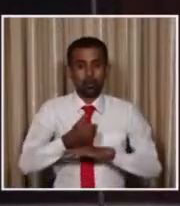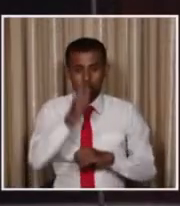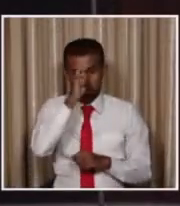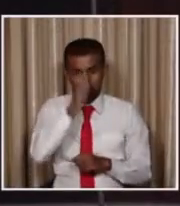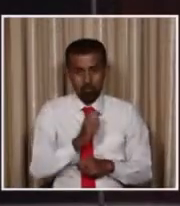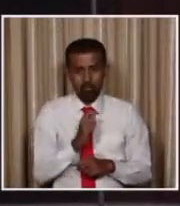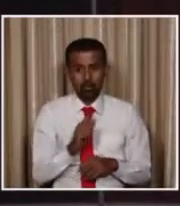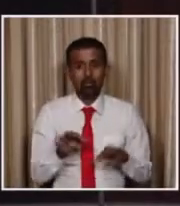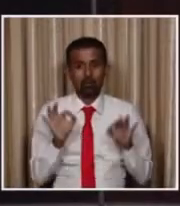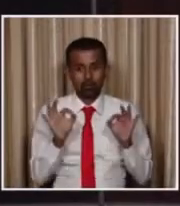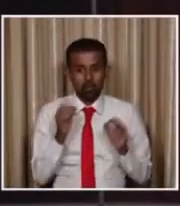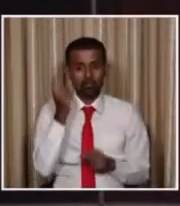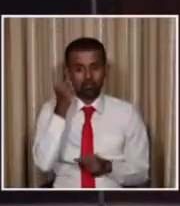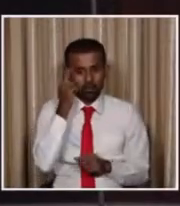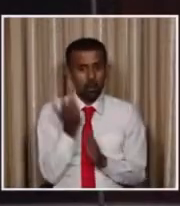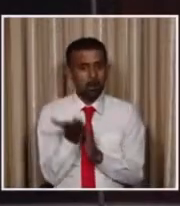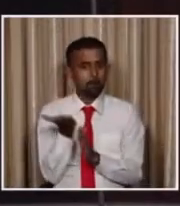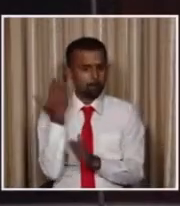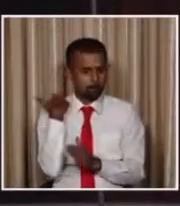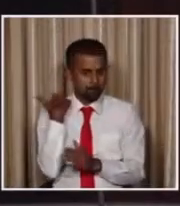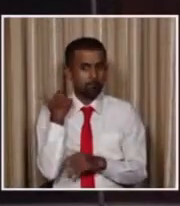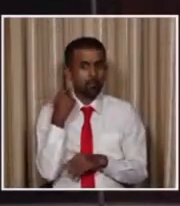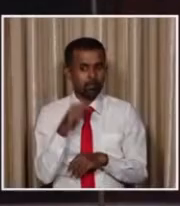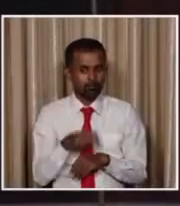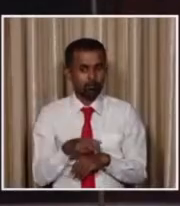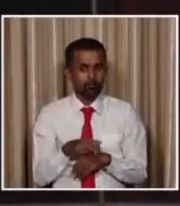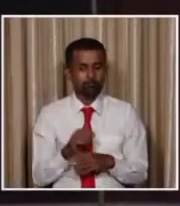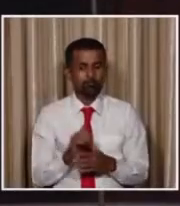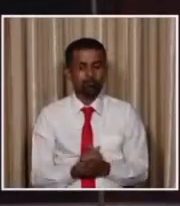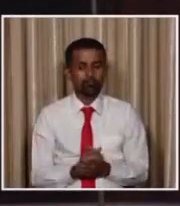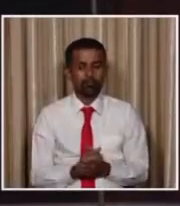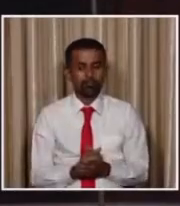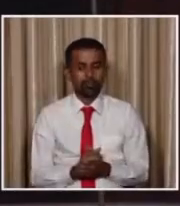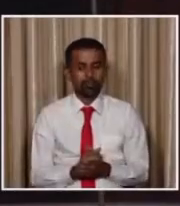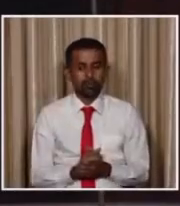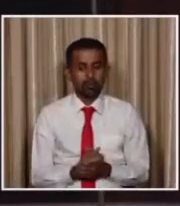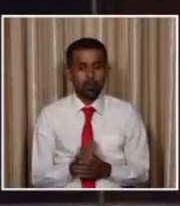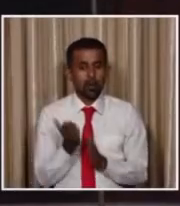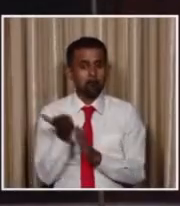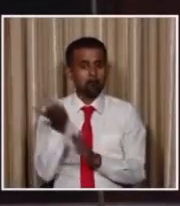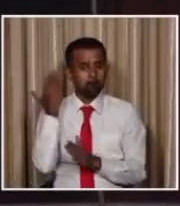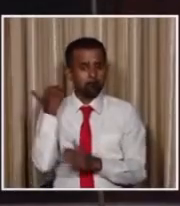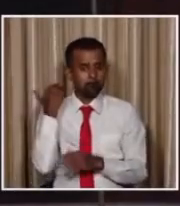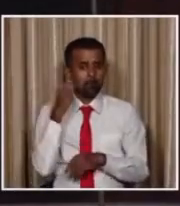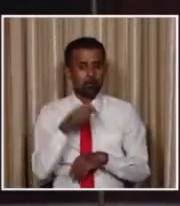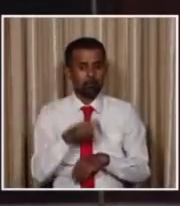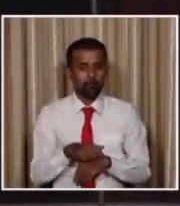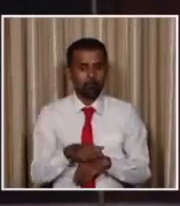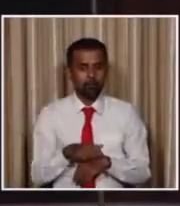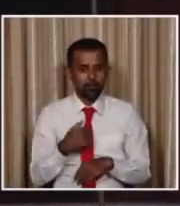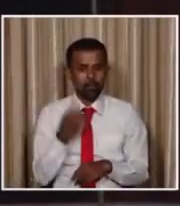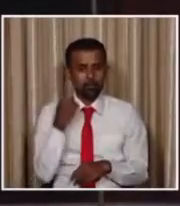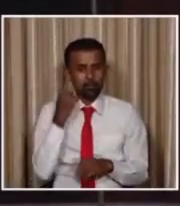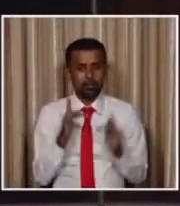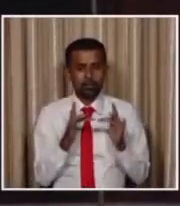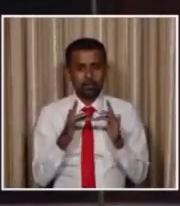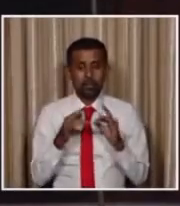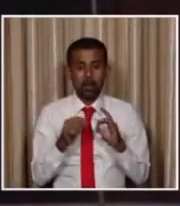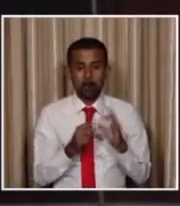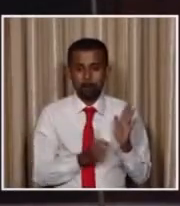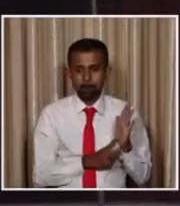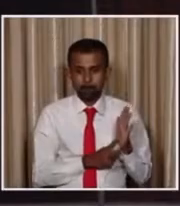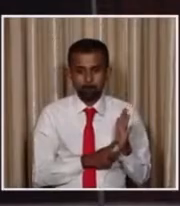අපි හොඳින්ම දන්නවා පහුගිය ආසන්න කාලේ මොකද උනේ කියලා. ඇත්තම පහුගිය අවස්ථාවේ අපි දන්න ඔන්ලයින් සේෆ්ටි බිල්